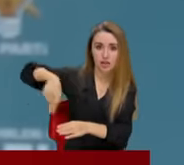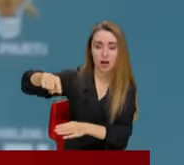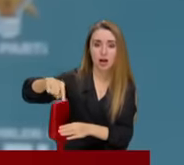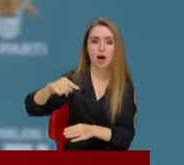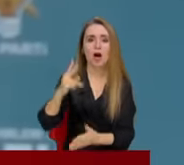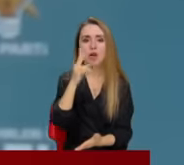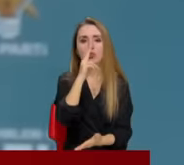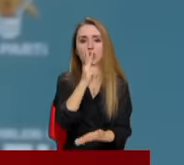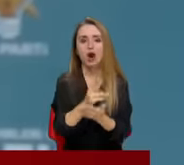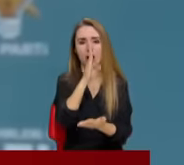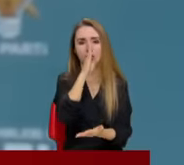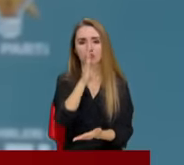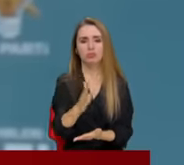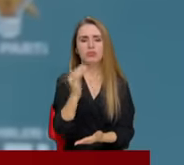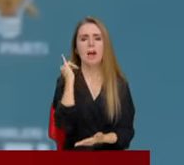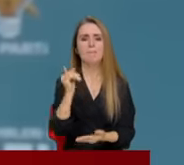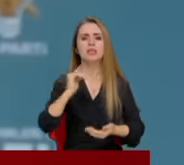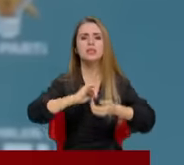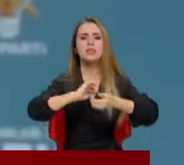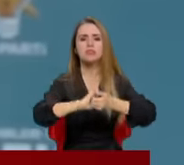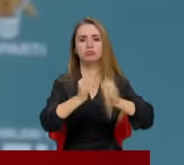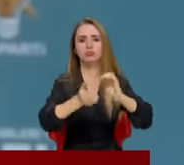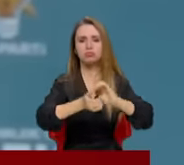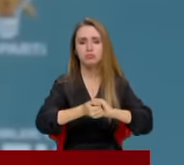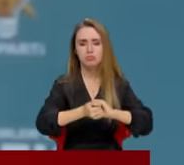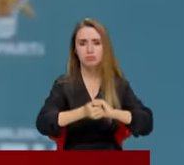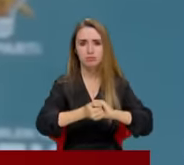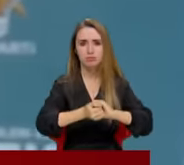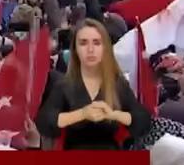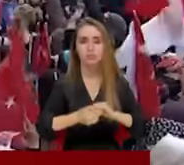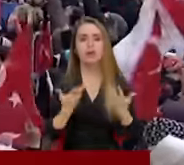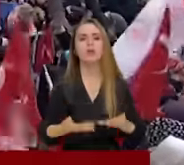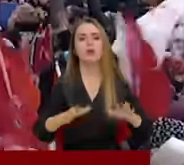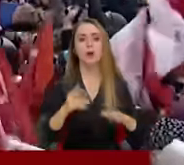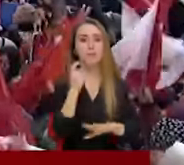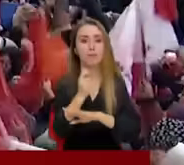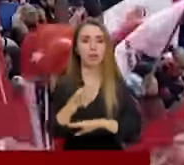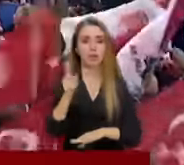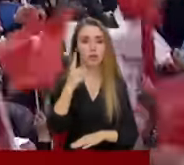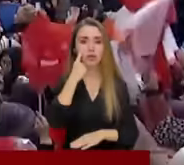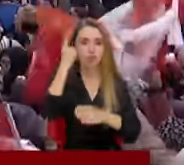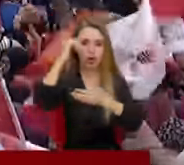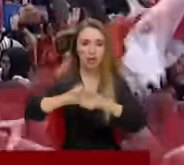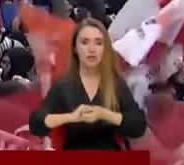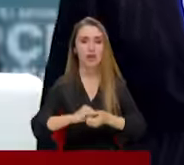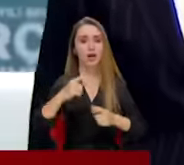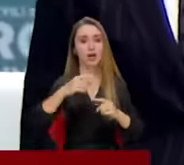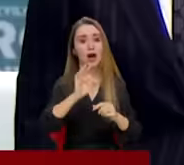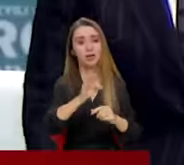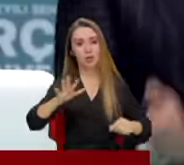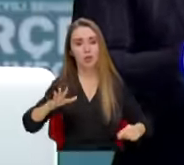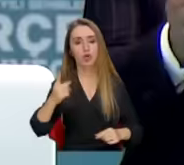bu karanlık ve kirli ilişkiyi işlerine sindiremiyor. Miting sonunda Cumhur İttifakı'nın adayı Turgut